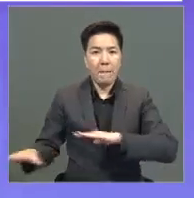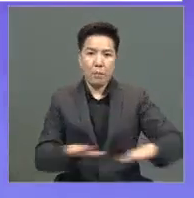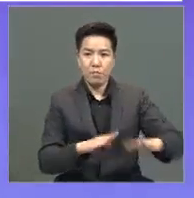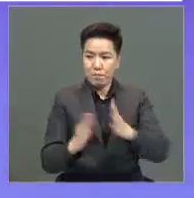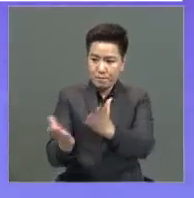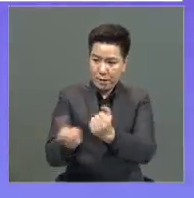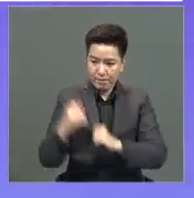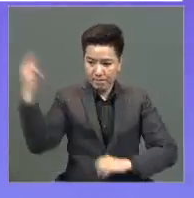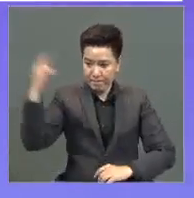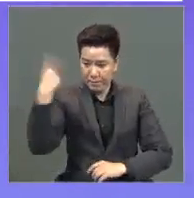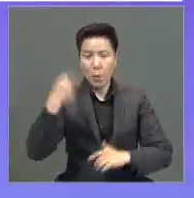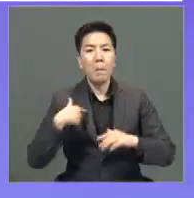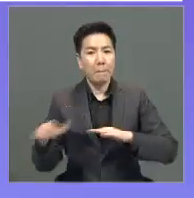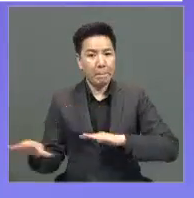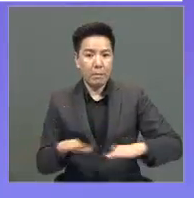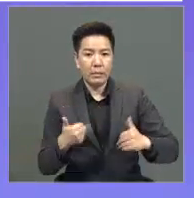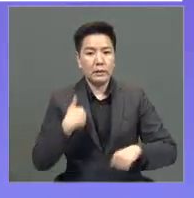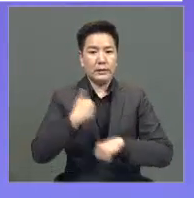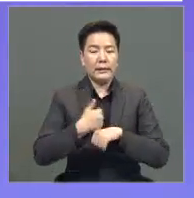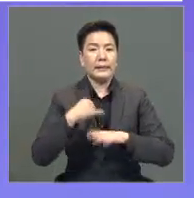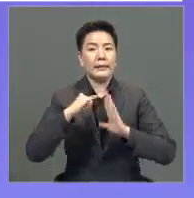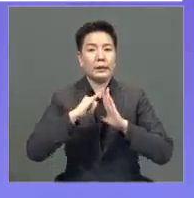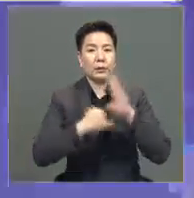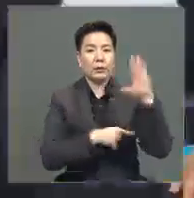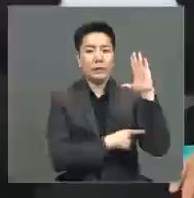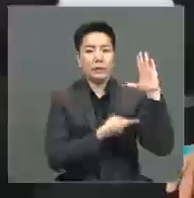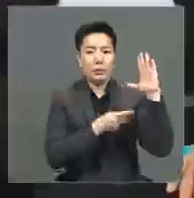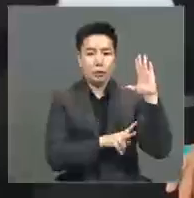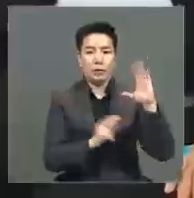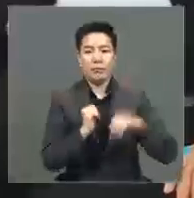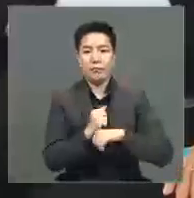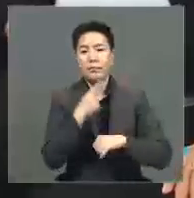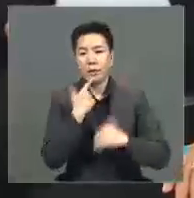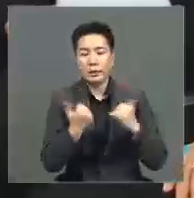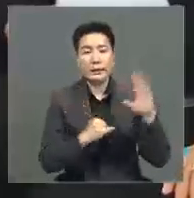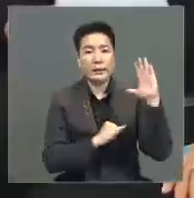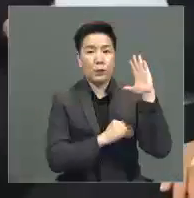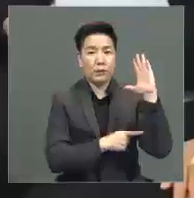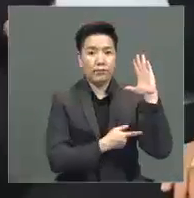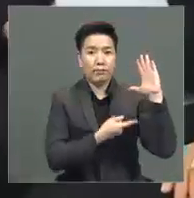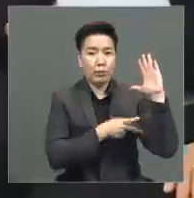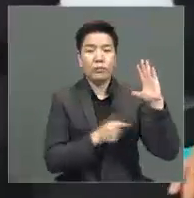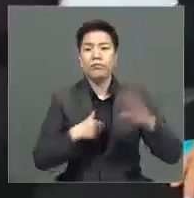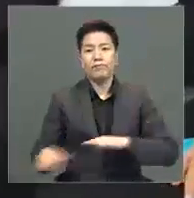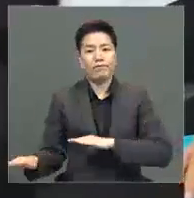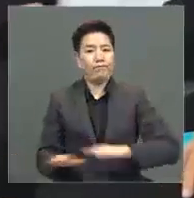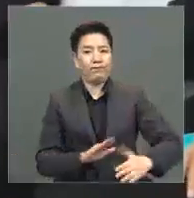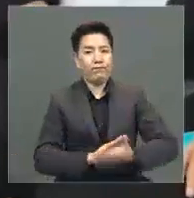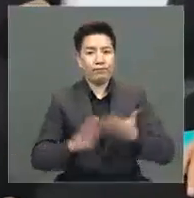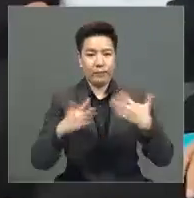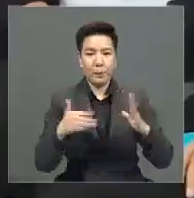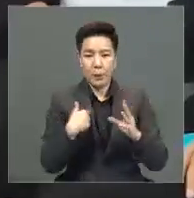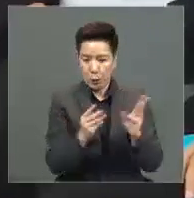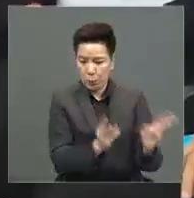จะรับนักท่องเที่ยวนะคะโดยทางผู้ว่าราชการจังหวัดภูเก็ตนายณรงค์วุ่นซิ้วบอกว่าทางจังหวัดเนี่ยเตรียมความพร้อมไว้แล้วนะคะ